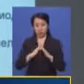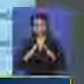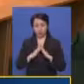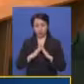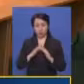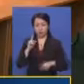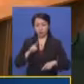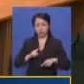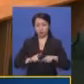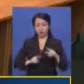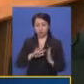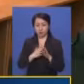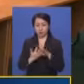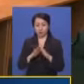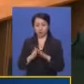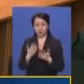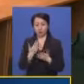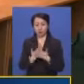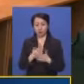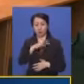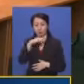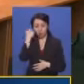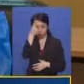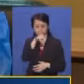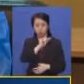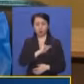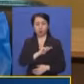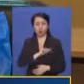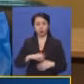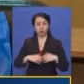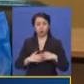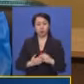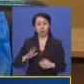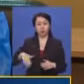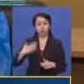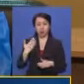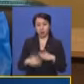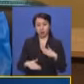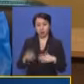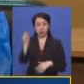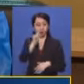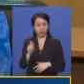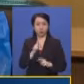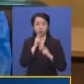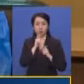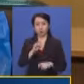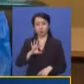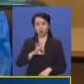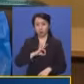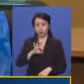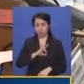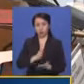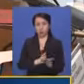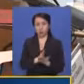В родном совхозе Образцовый фронтовик многие годы трудился механизатором. После окончания войны награжден медалями за